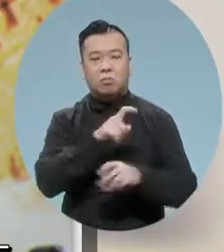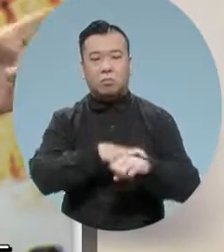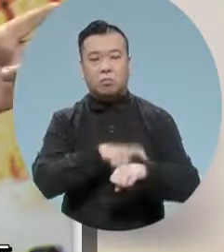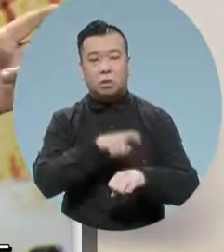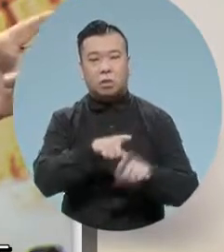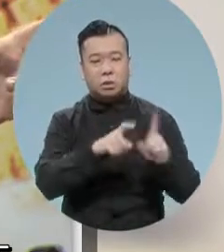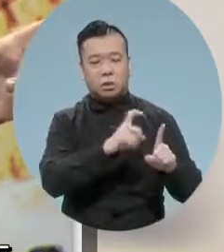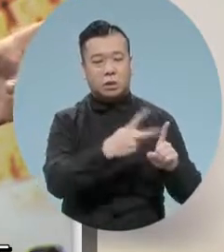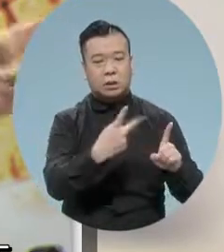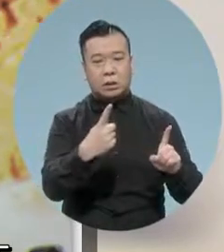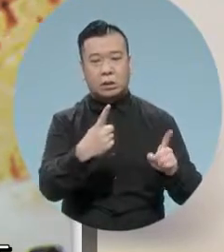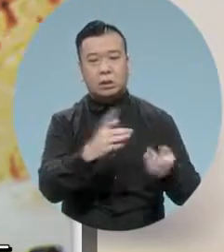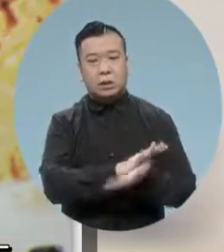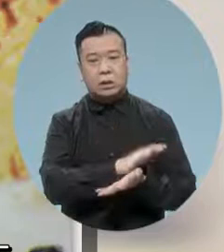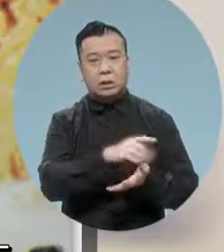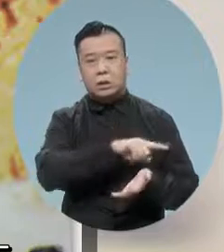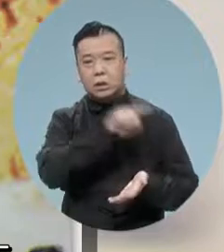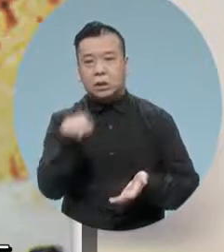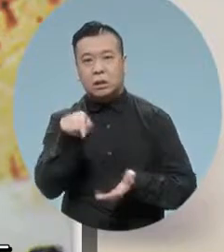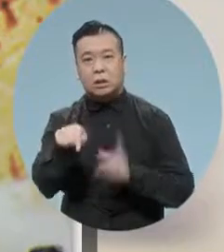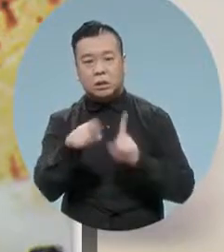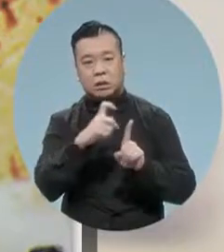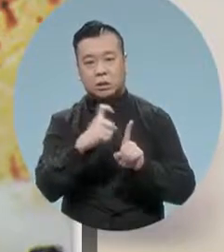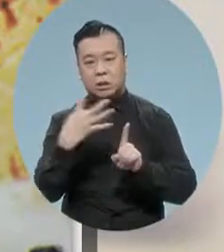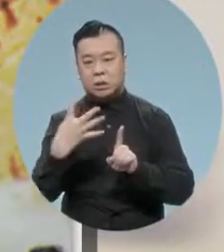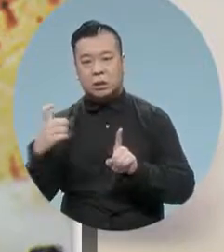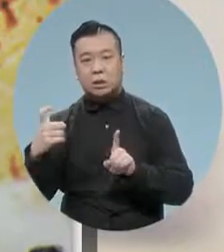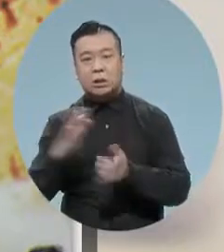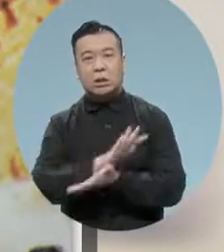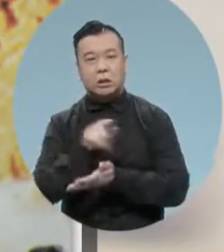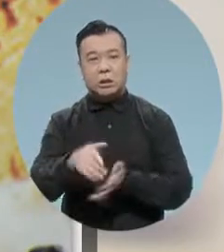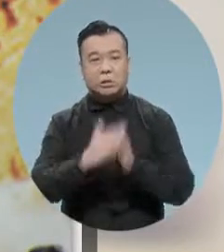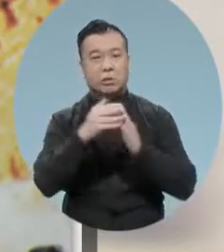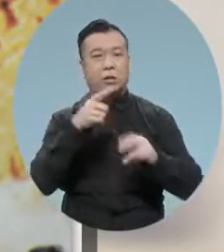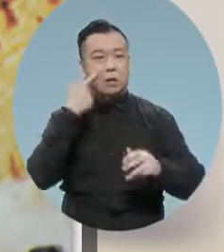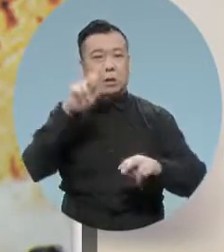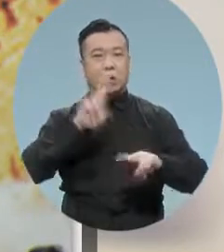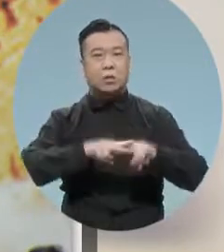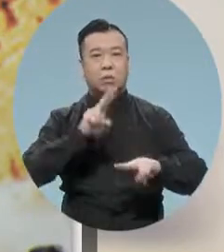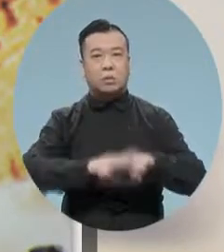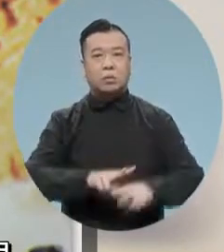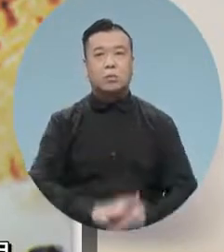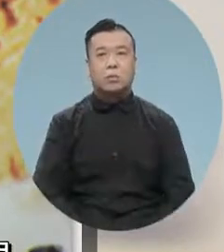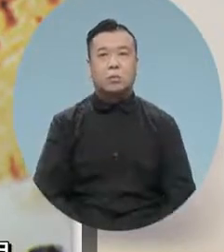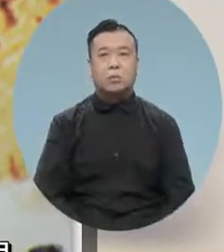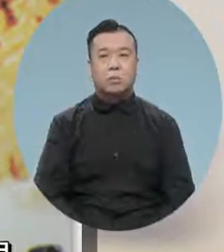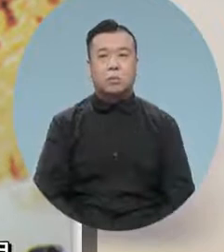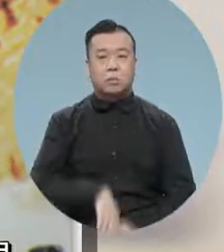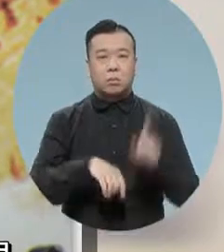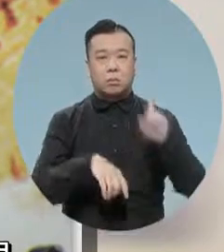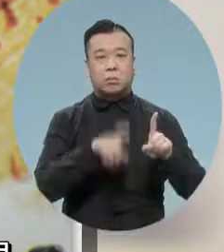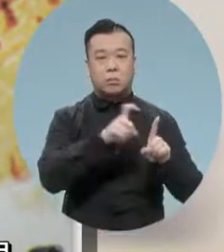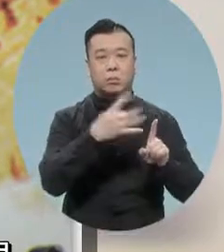由1921年到1949年建立了新中國。由49